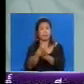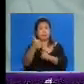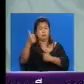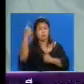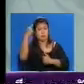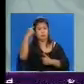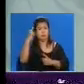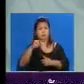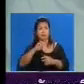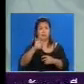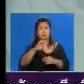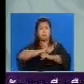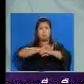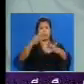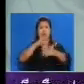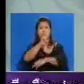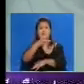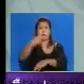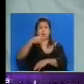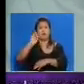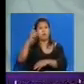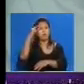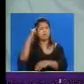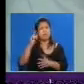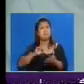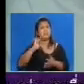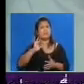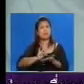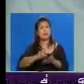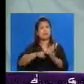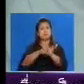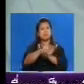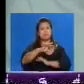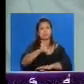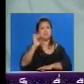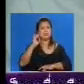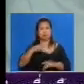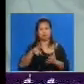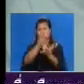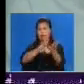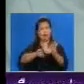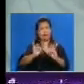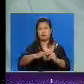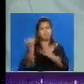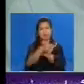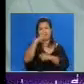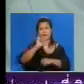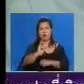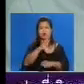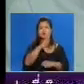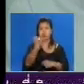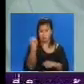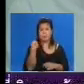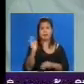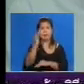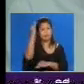5 รายใน 4ระเทศจากกประกายของ WHO นะครัประเทศไทยมีหรอยัคะยัไมมรายงานครับ แต่ถ้ามีค